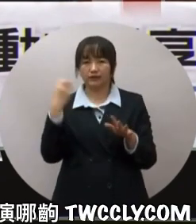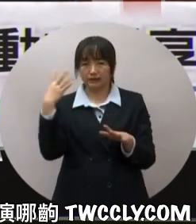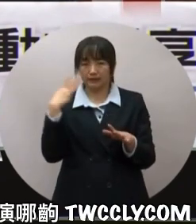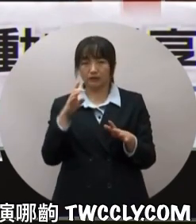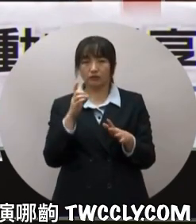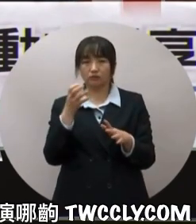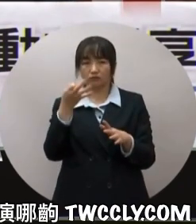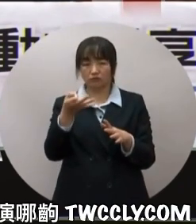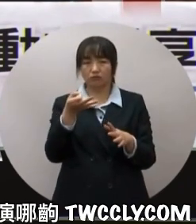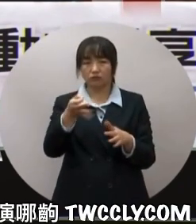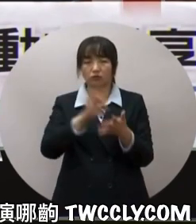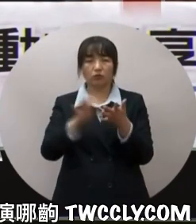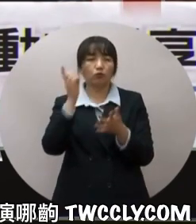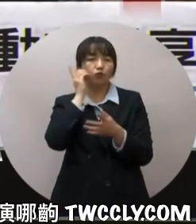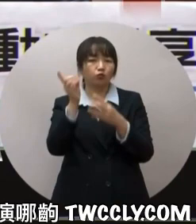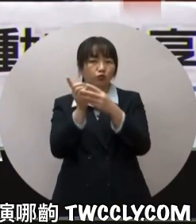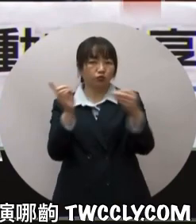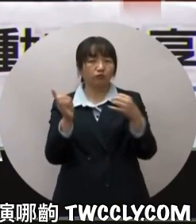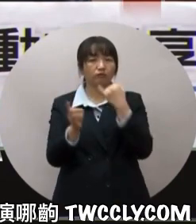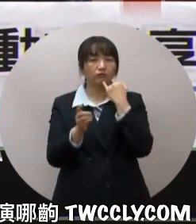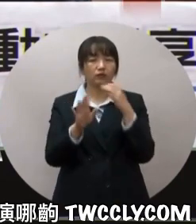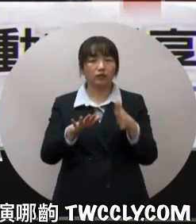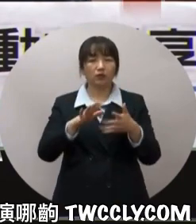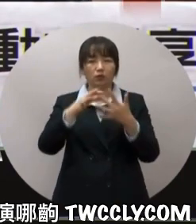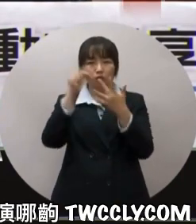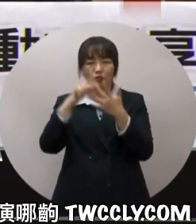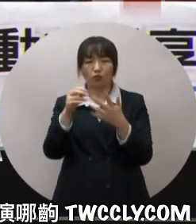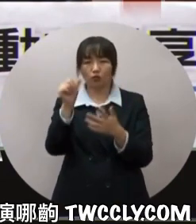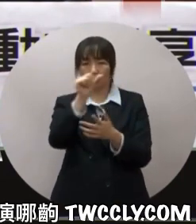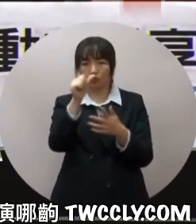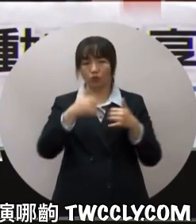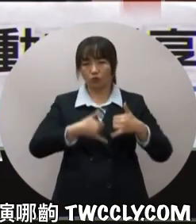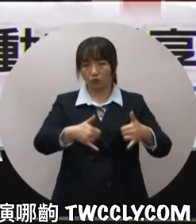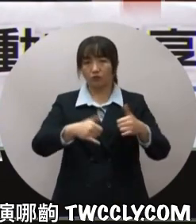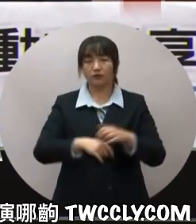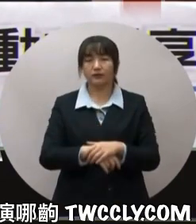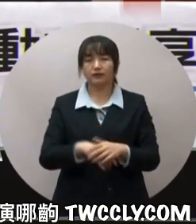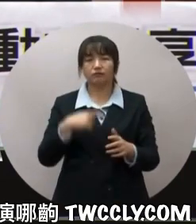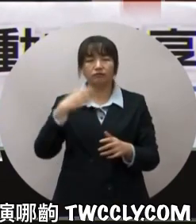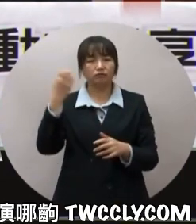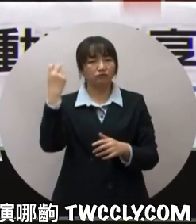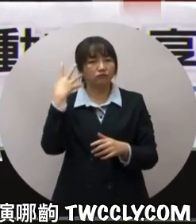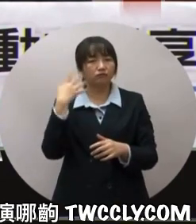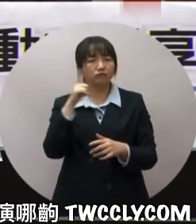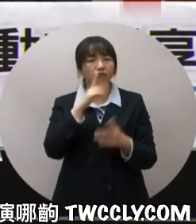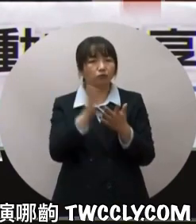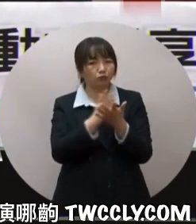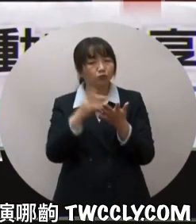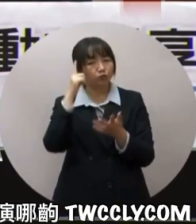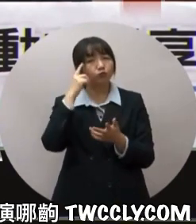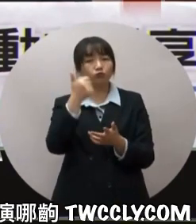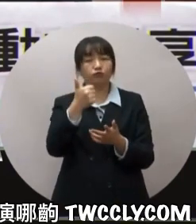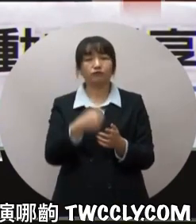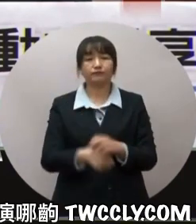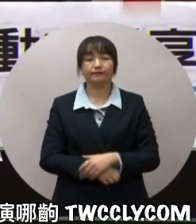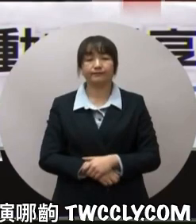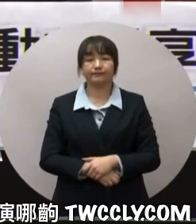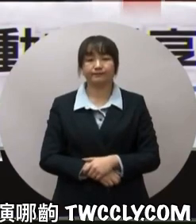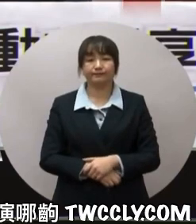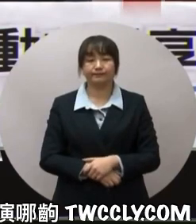的行動支付的一個方式那之前是選定了五條路線我聽說評價都還蠻不錯的